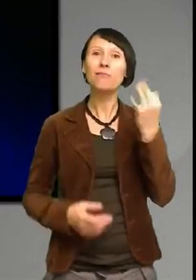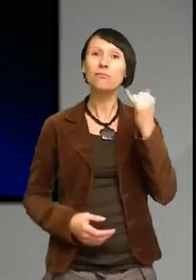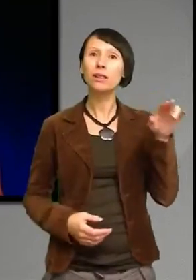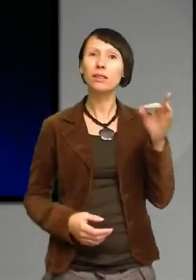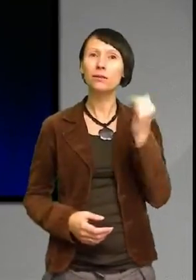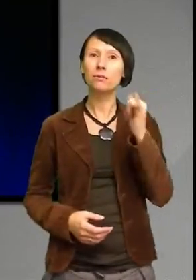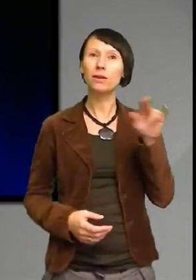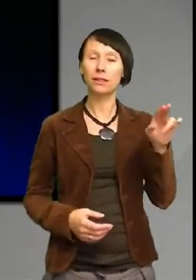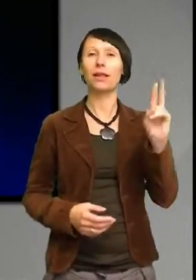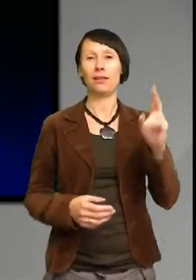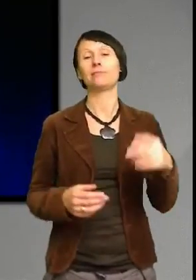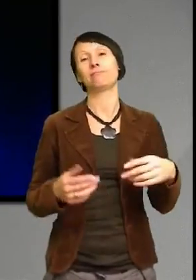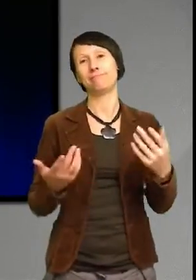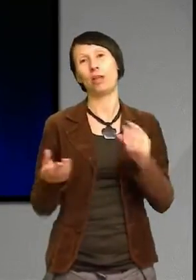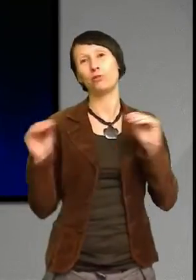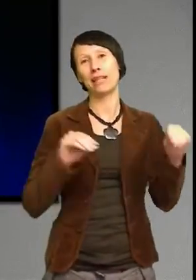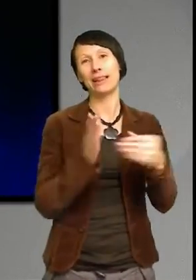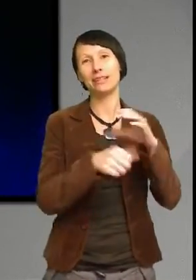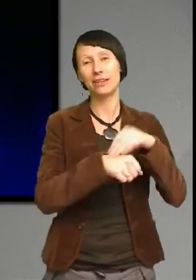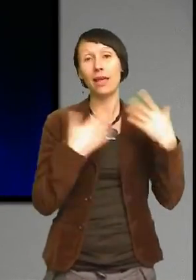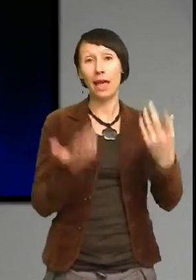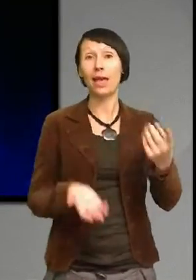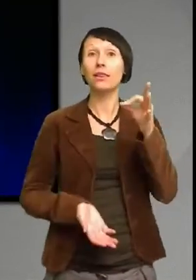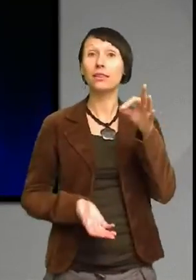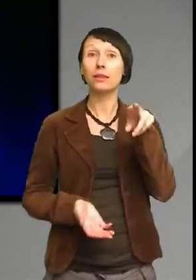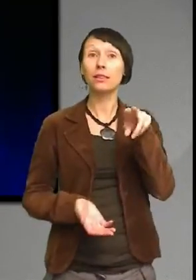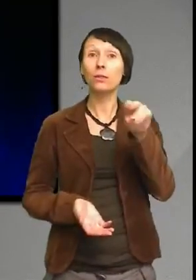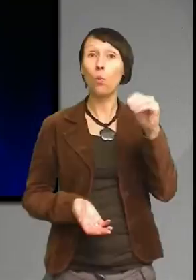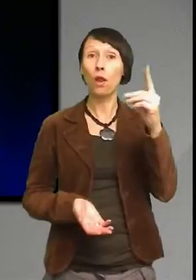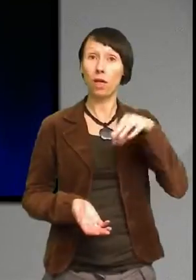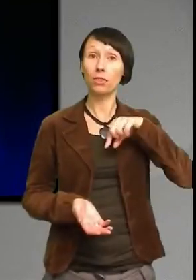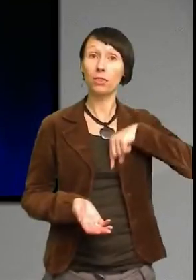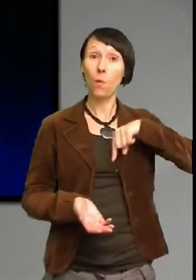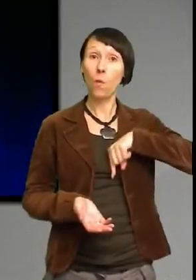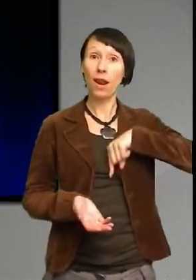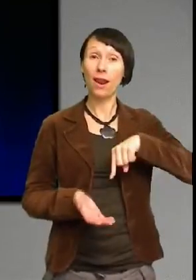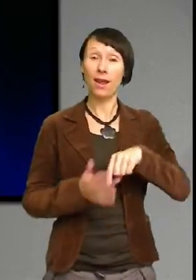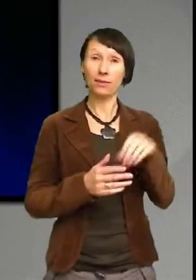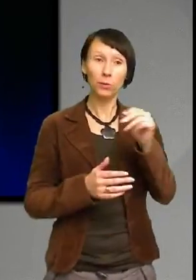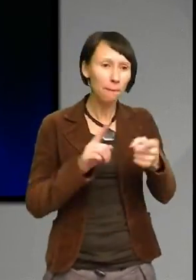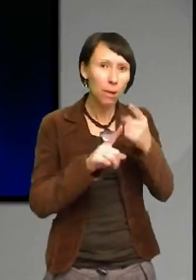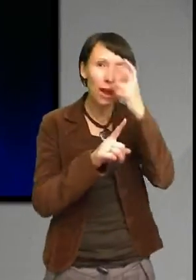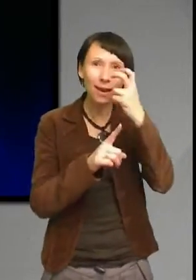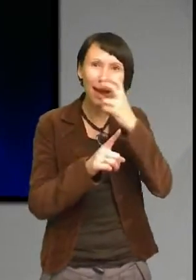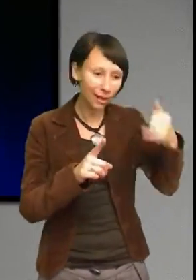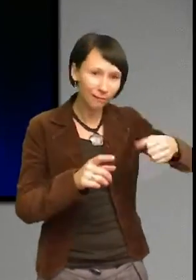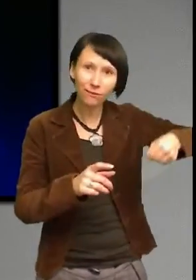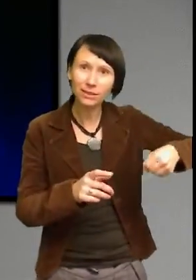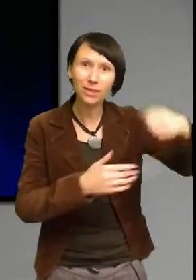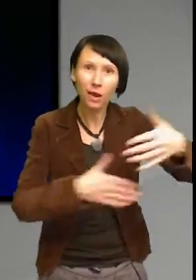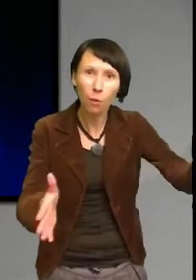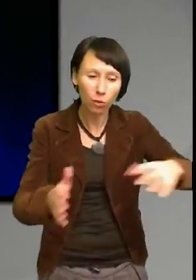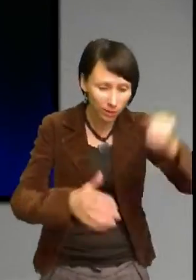Eller nål på svenska som det blir. Och så började de gräva i fickor och väskor efter lådor med säkerhetsnålar.